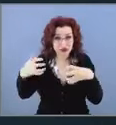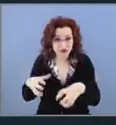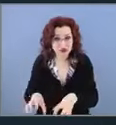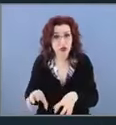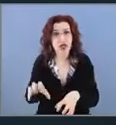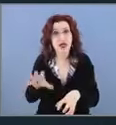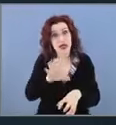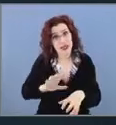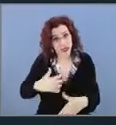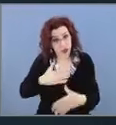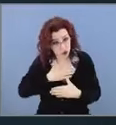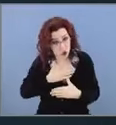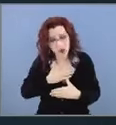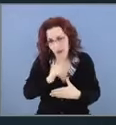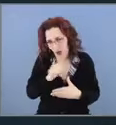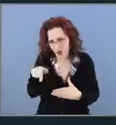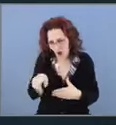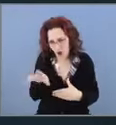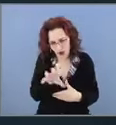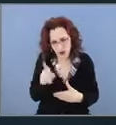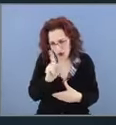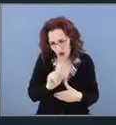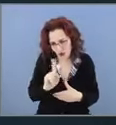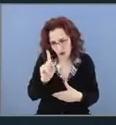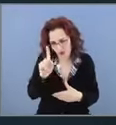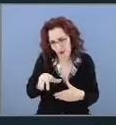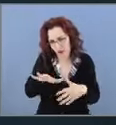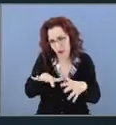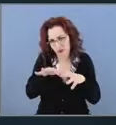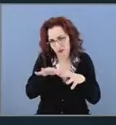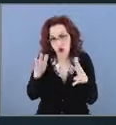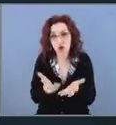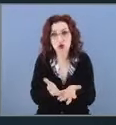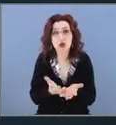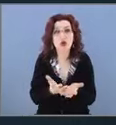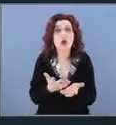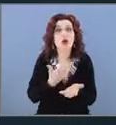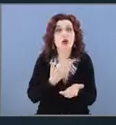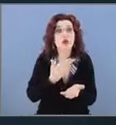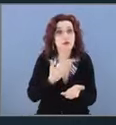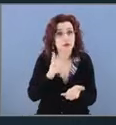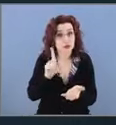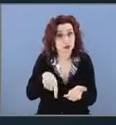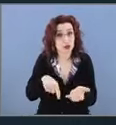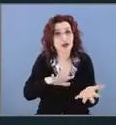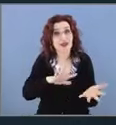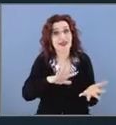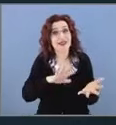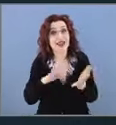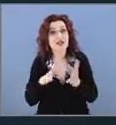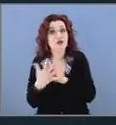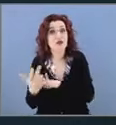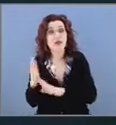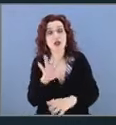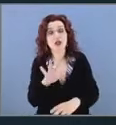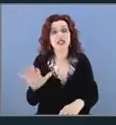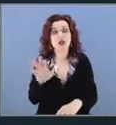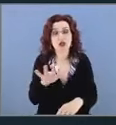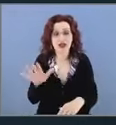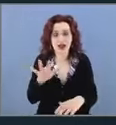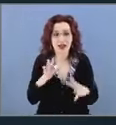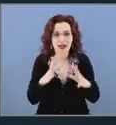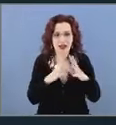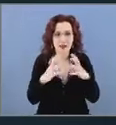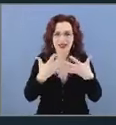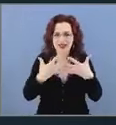regione, e anche di una trasformazione digitale che le grandi imprese in alcuni casi hanno già avviato, ma che invece